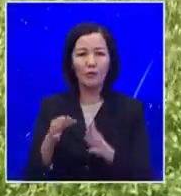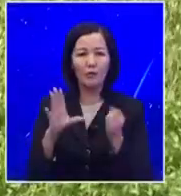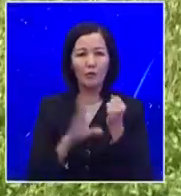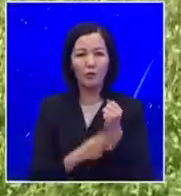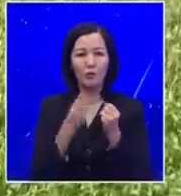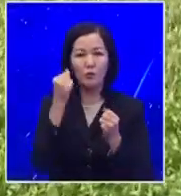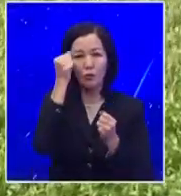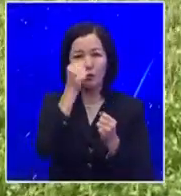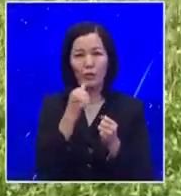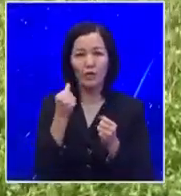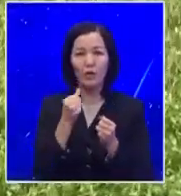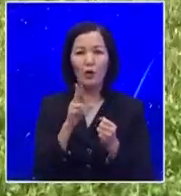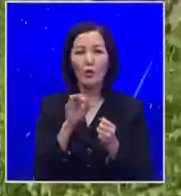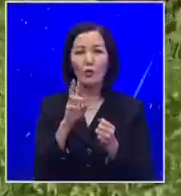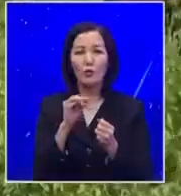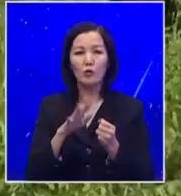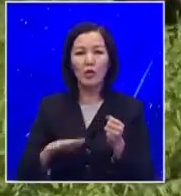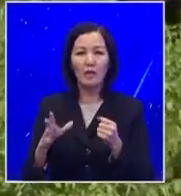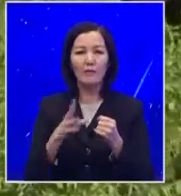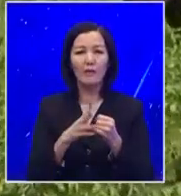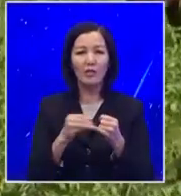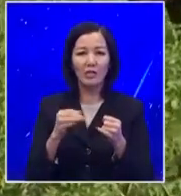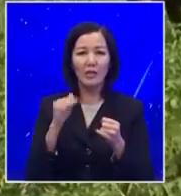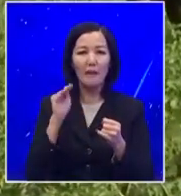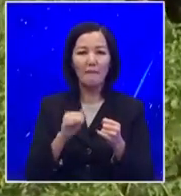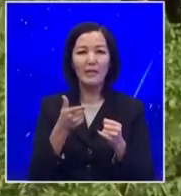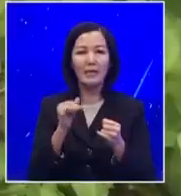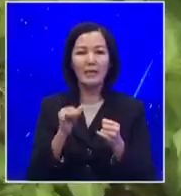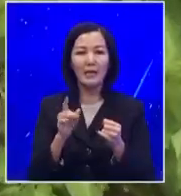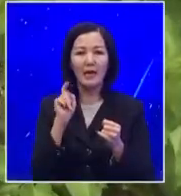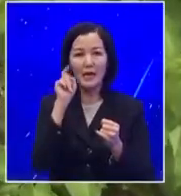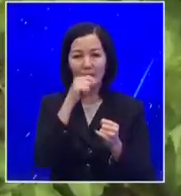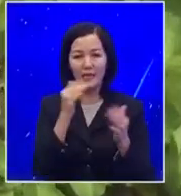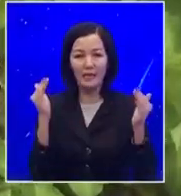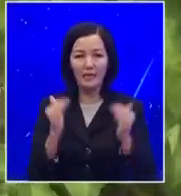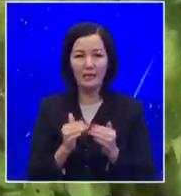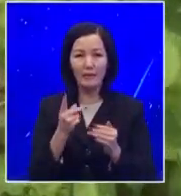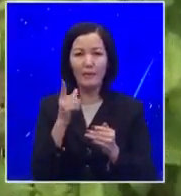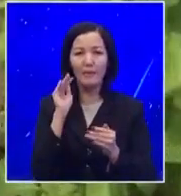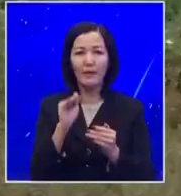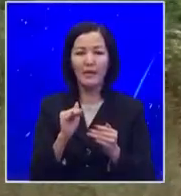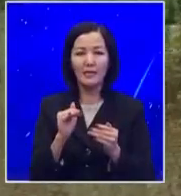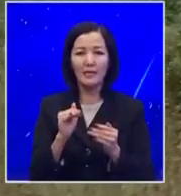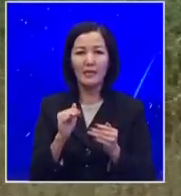3 жылда күріш алқабы 1000 гектарға азайтылды. Келесі жылы ақмаржан аумағы тағы да 1000 гектарға